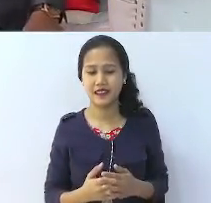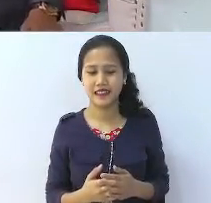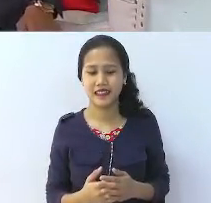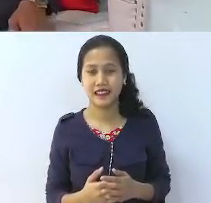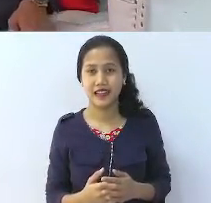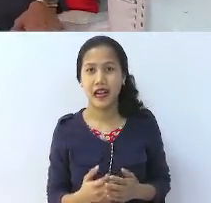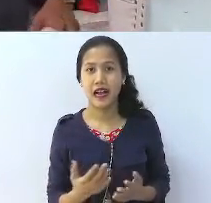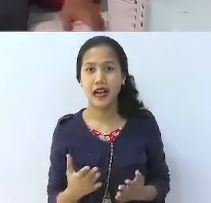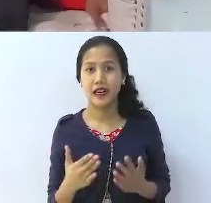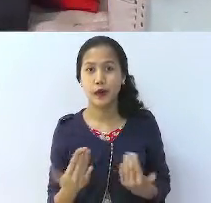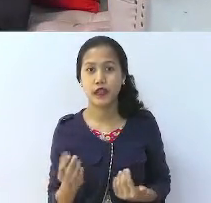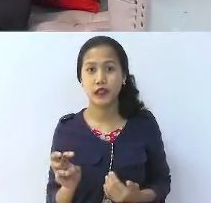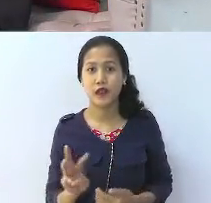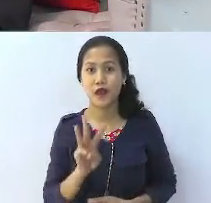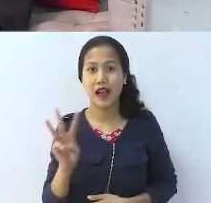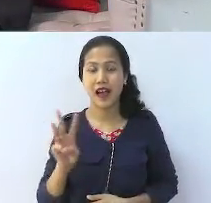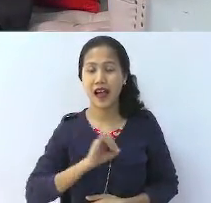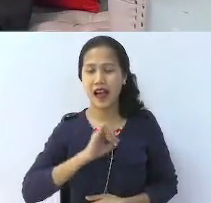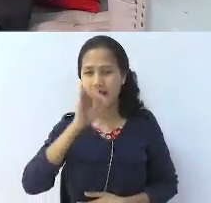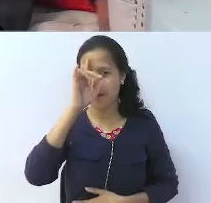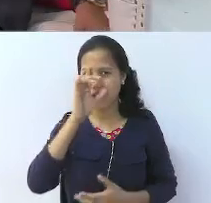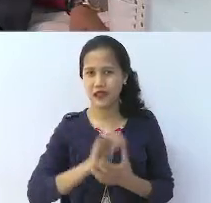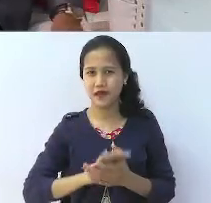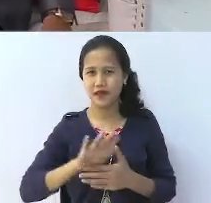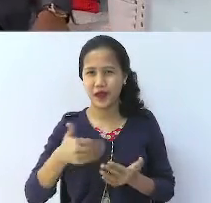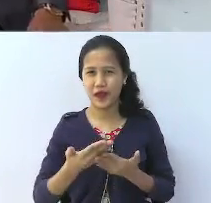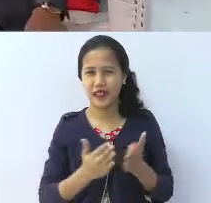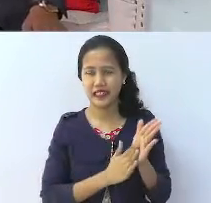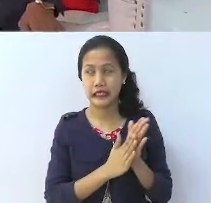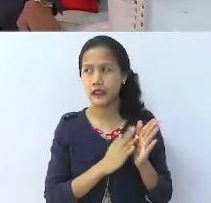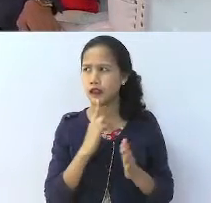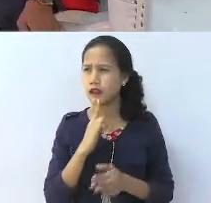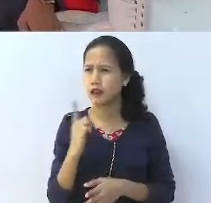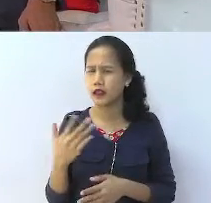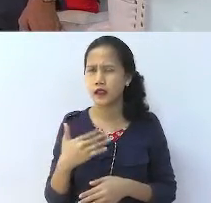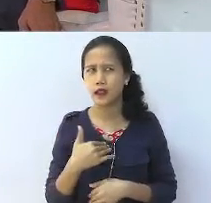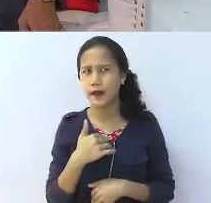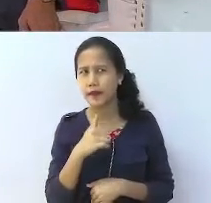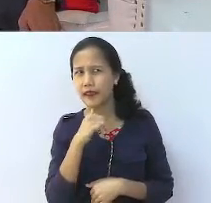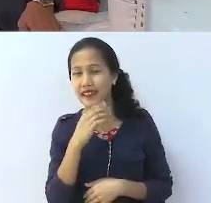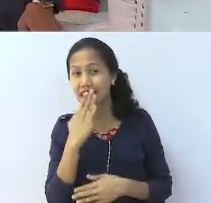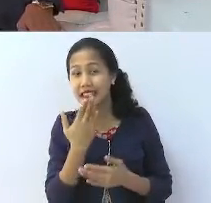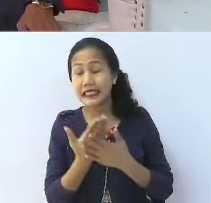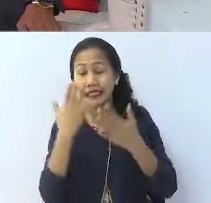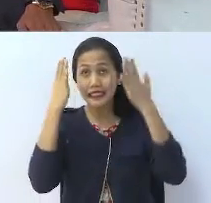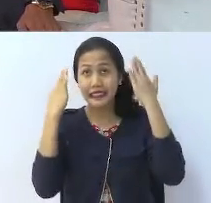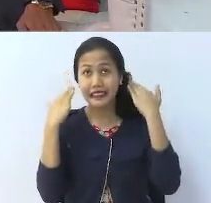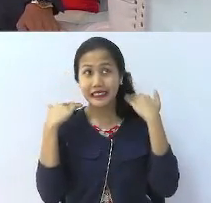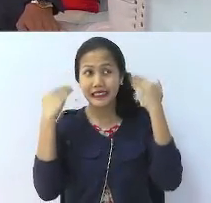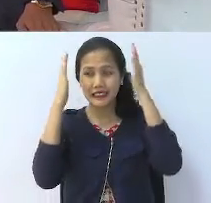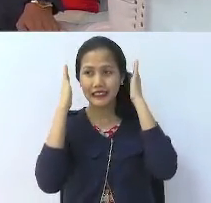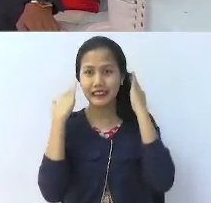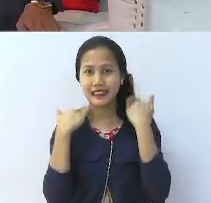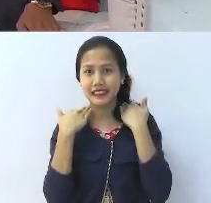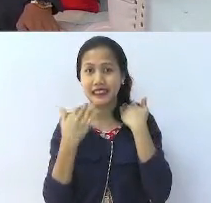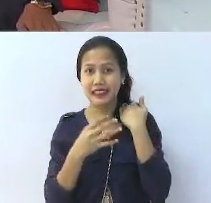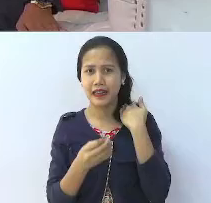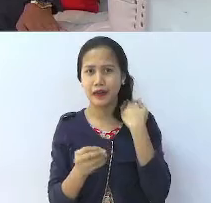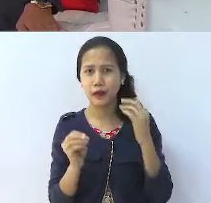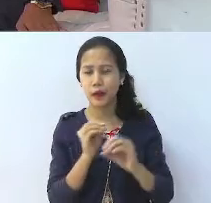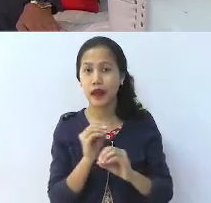impormasyon pangkalusugan. Amen. At magulo po ang buho ko. At wala po akong makeup.